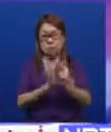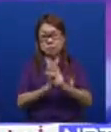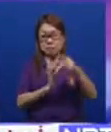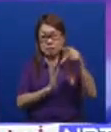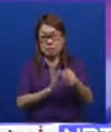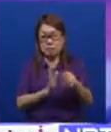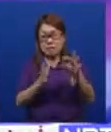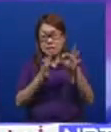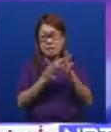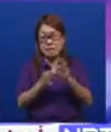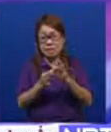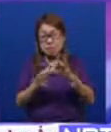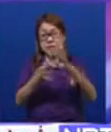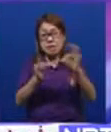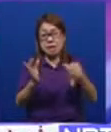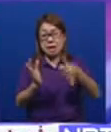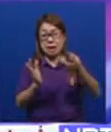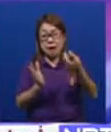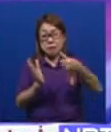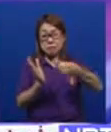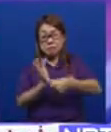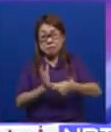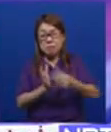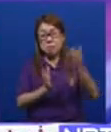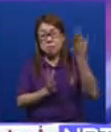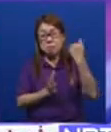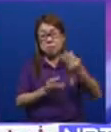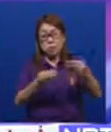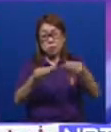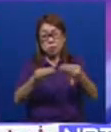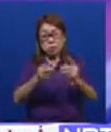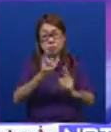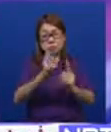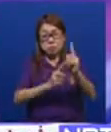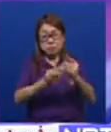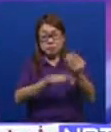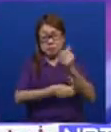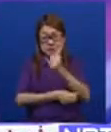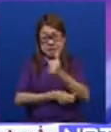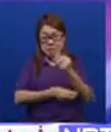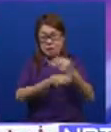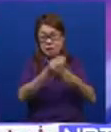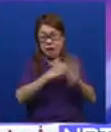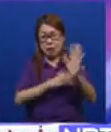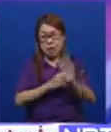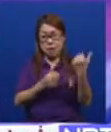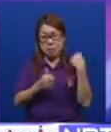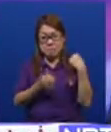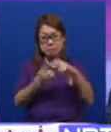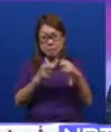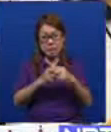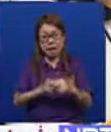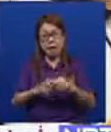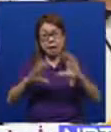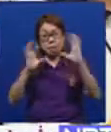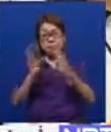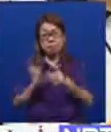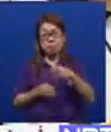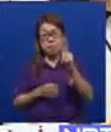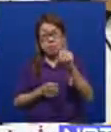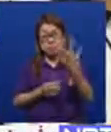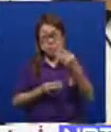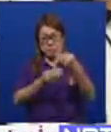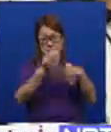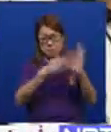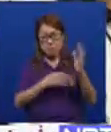ำนำข้าวยืนยไม่ขายหนพ้ฐานดี แต่จะเลนขายหบริษัทลูกรัฐพิศาอิที่ทำให้รฐเสียประโยชน์ในสมายพา